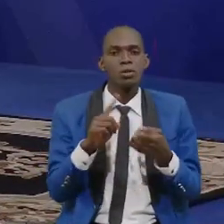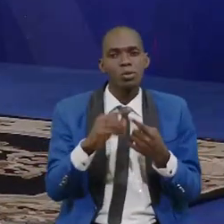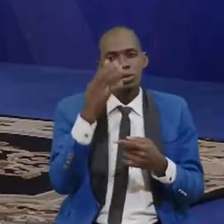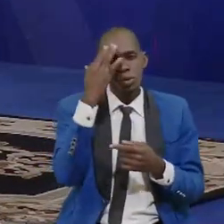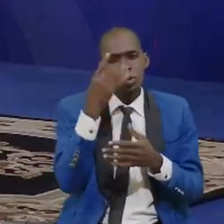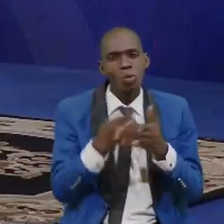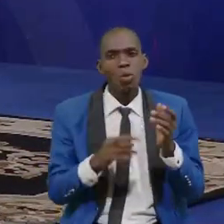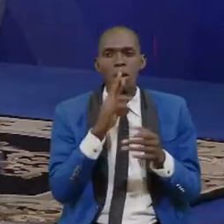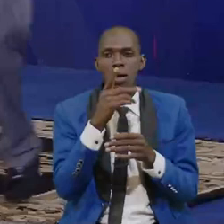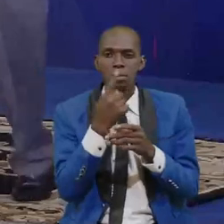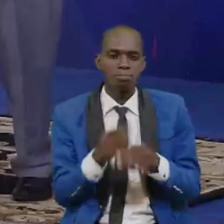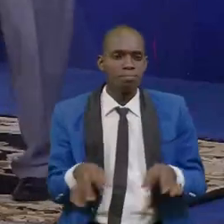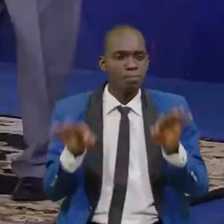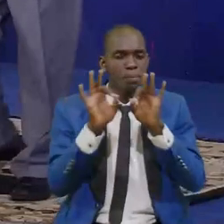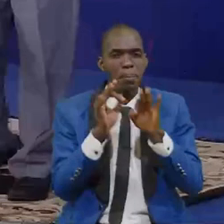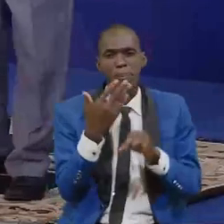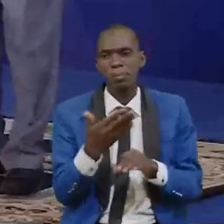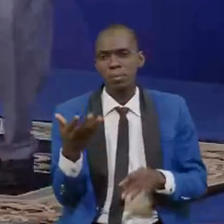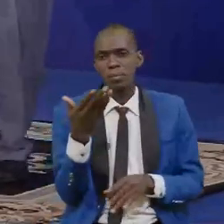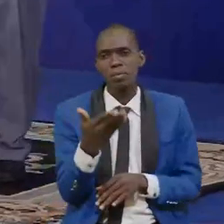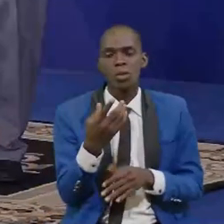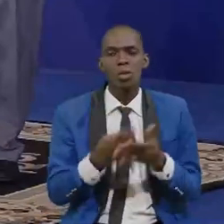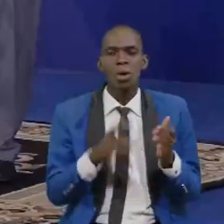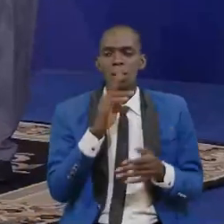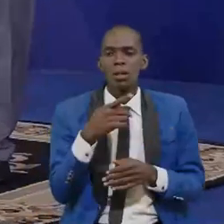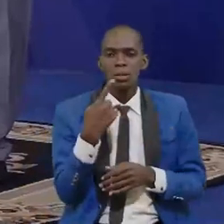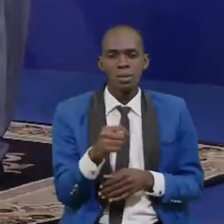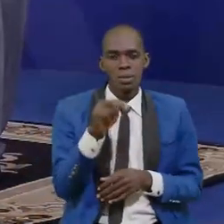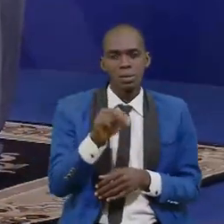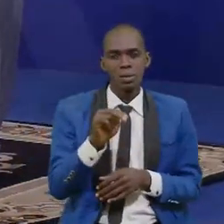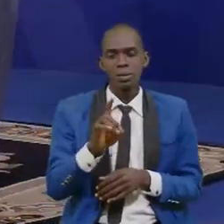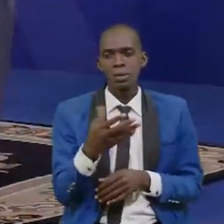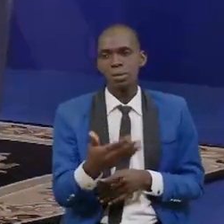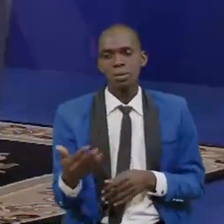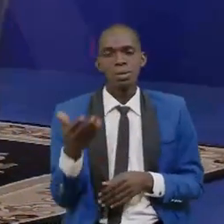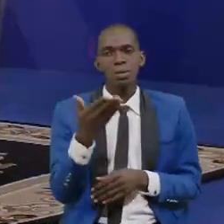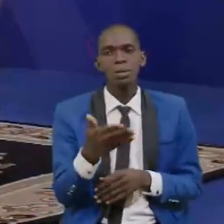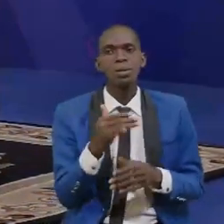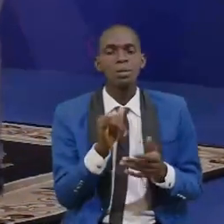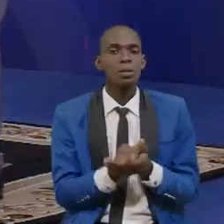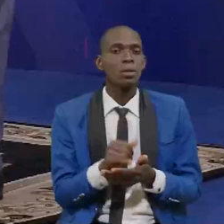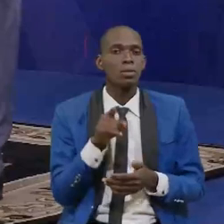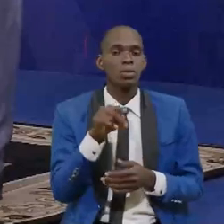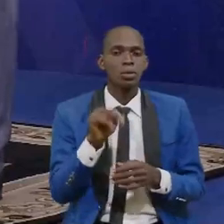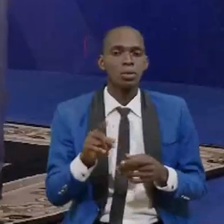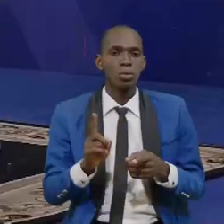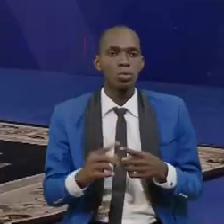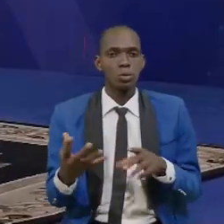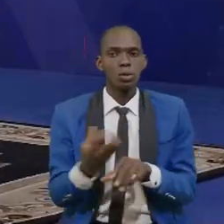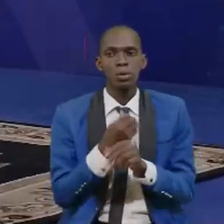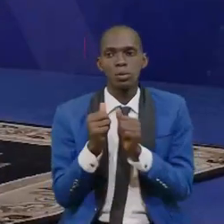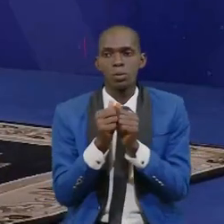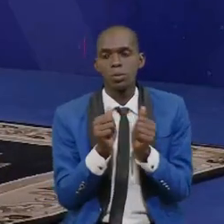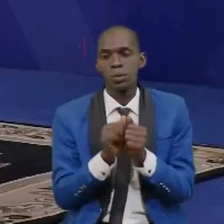savoir que sont les essentiels, quelles sont les choses, les éléments essentiels que je dois